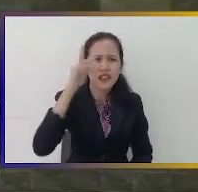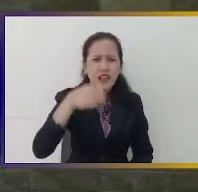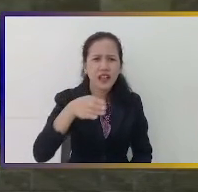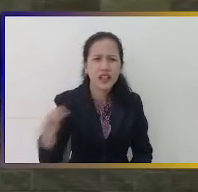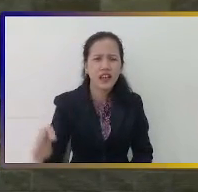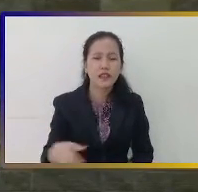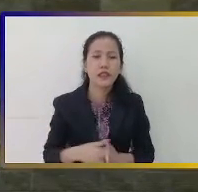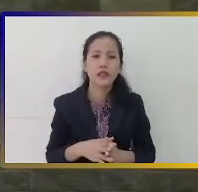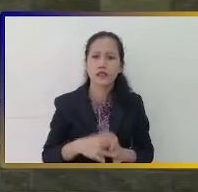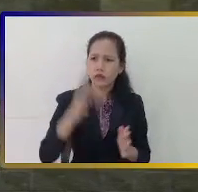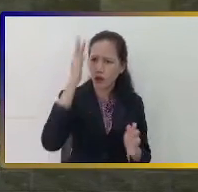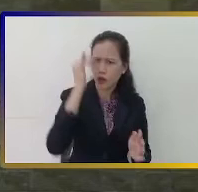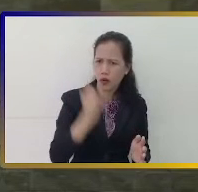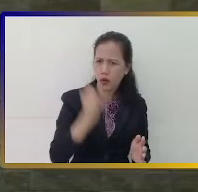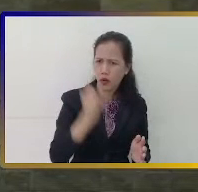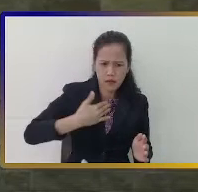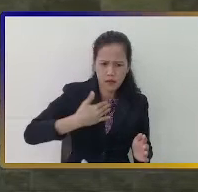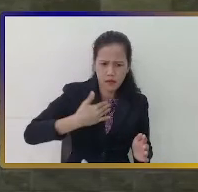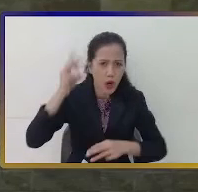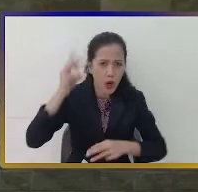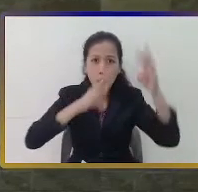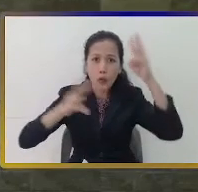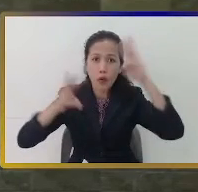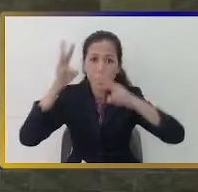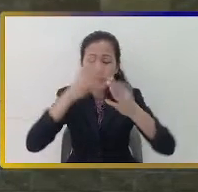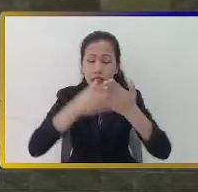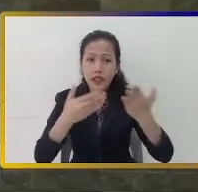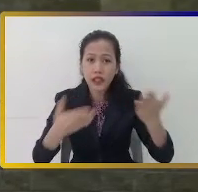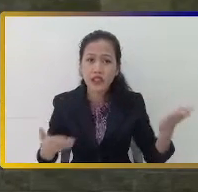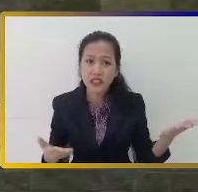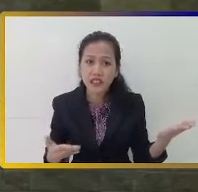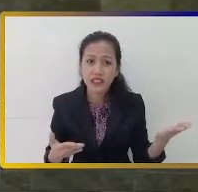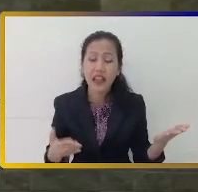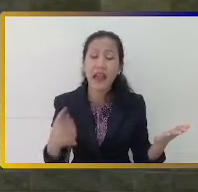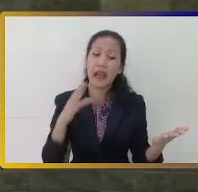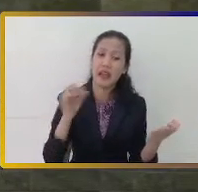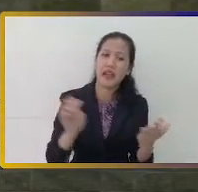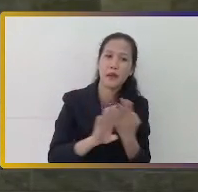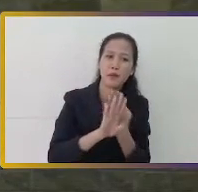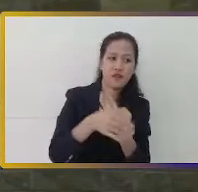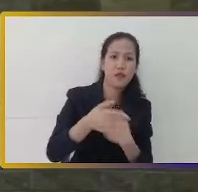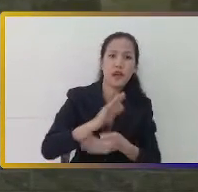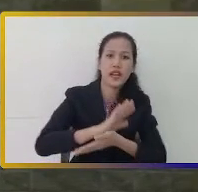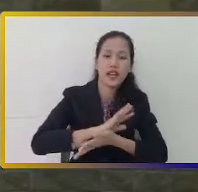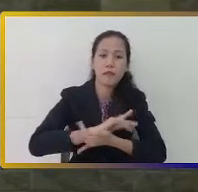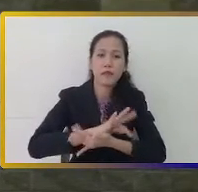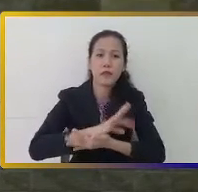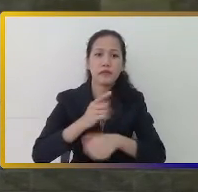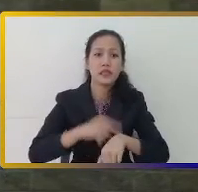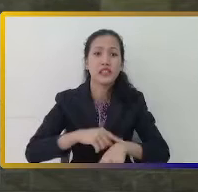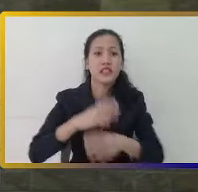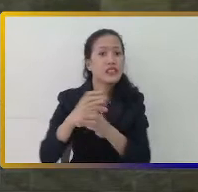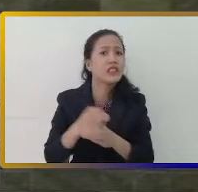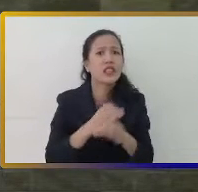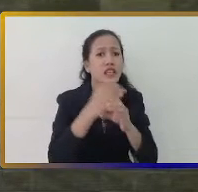Panginoon, bakit pa po ako mag-isip ng ganitong bagay? Yamang bago pa man din nag-pandemic, inalagaan mo na kami,